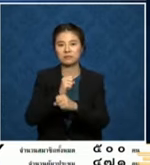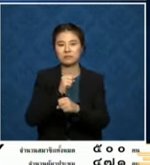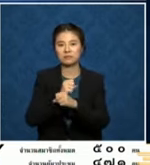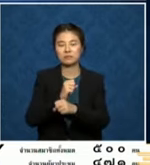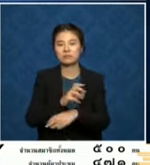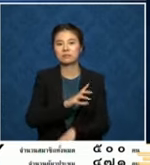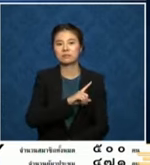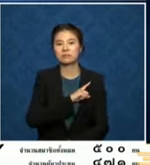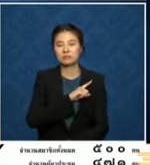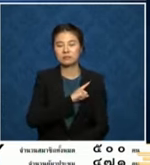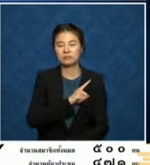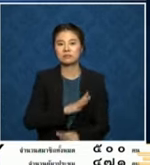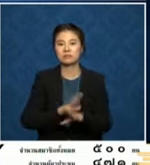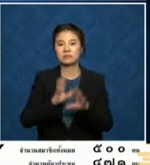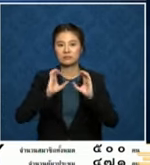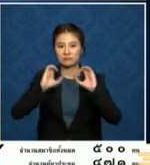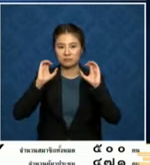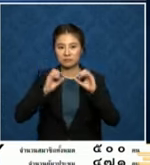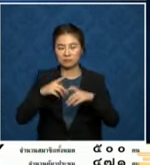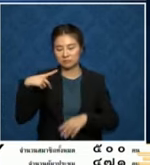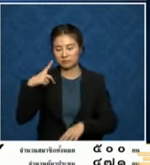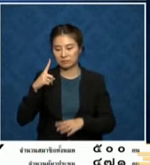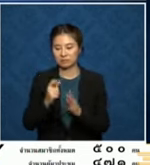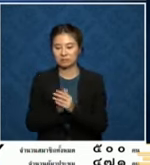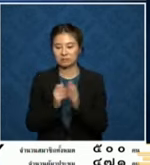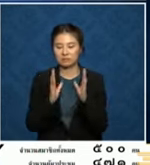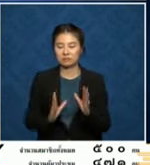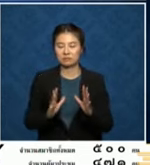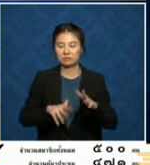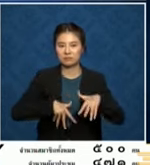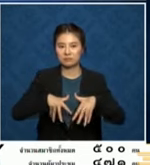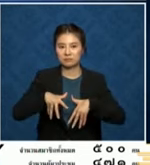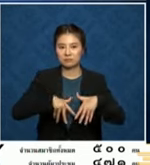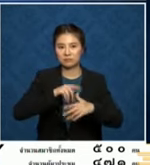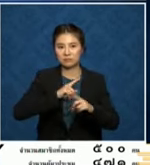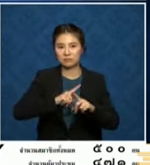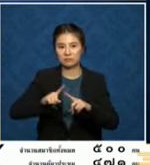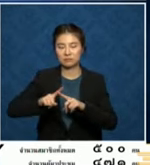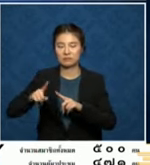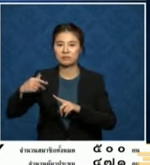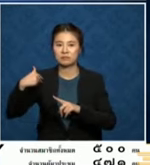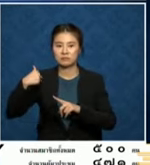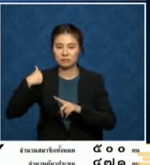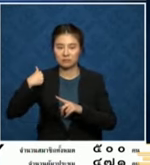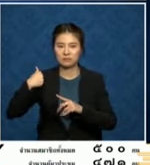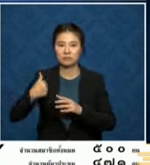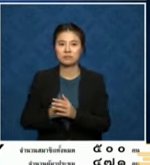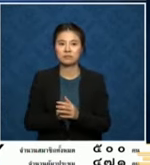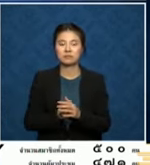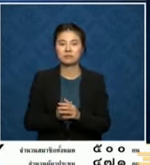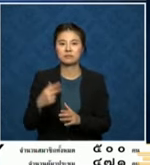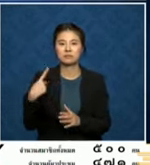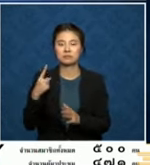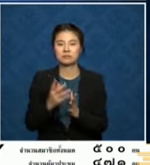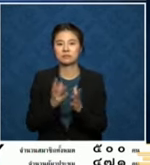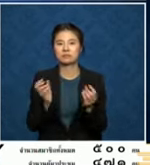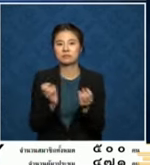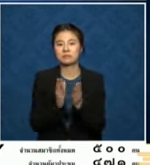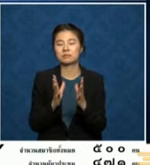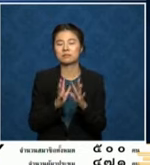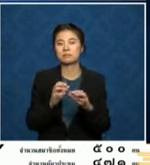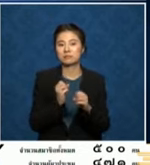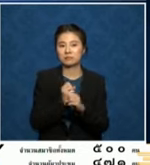หรือประโยชน์ที่ประชาชนได้รับย่าเป็นประโยชน์กับประชาชนที่จะได้รับหรือเสียหายอย่างไรห